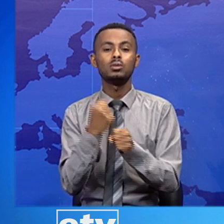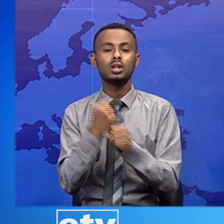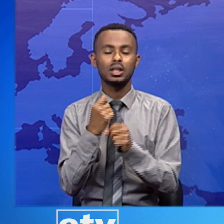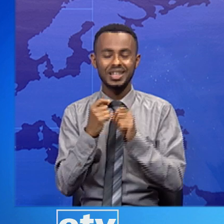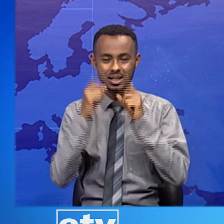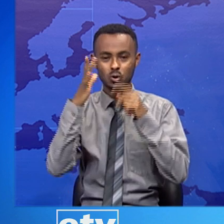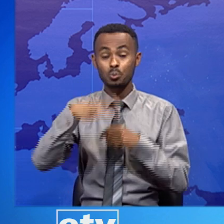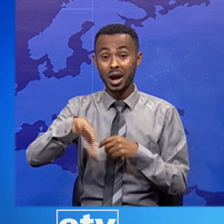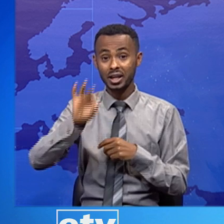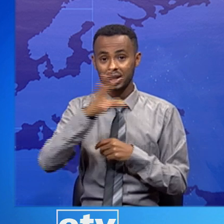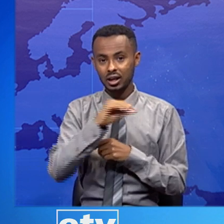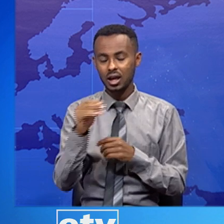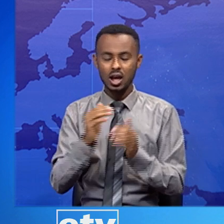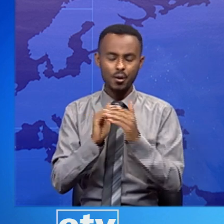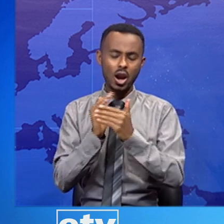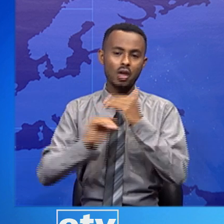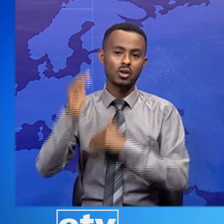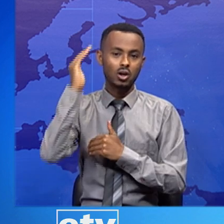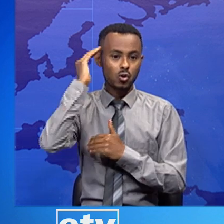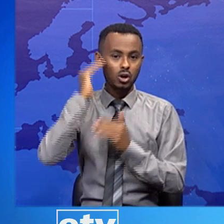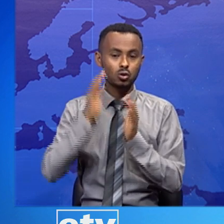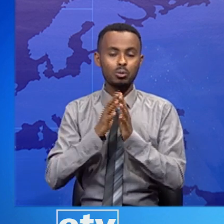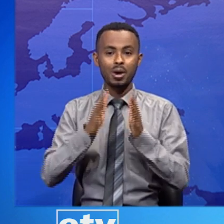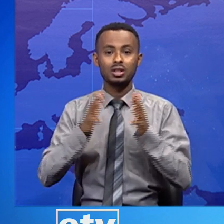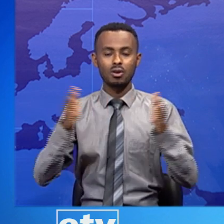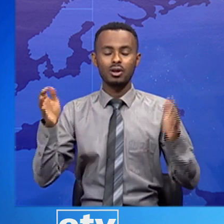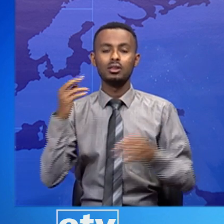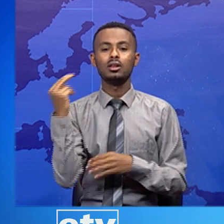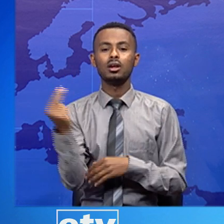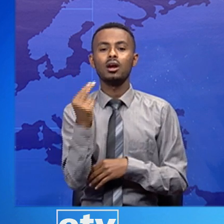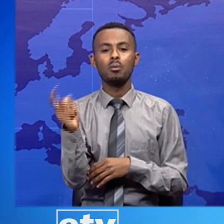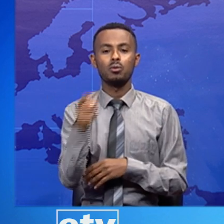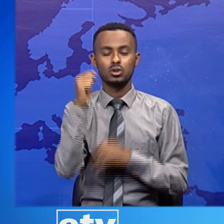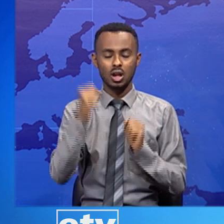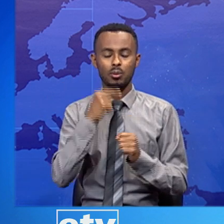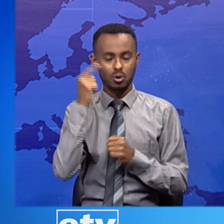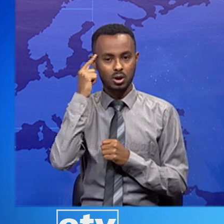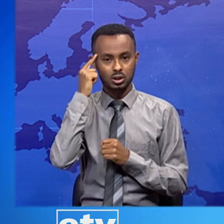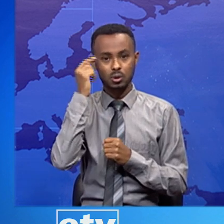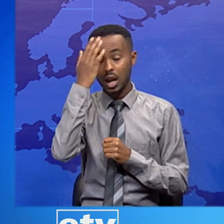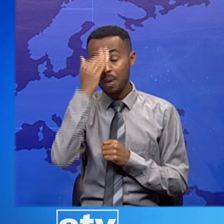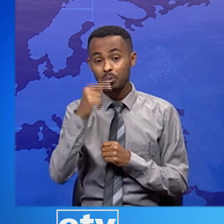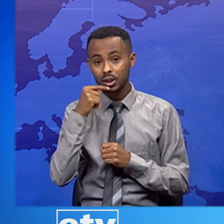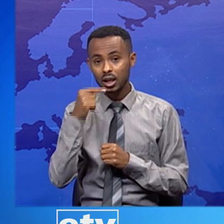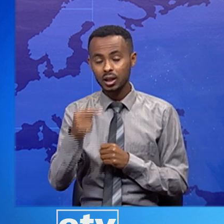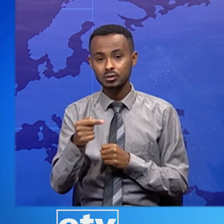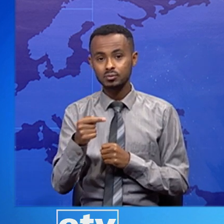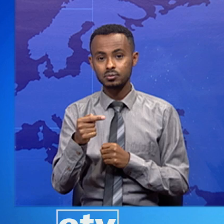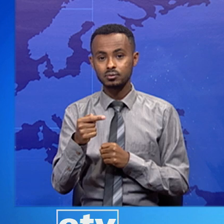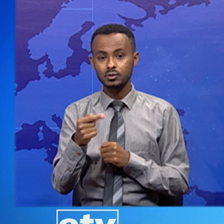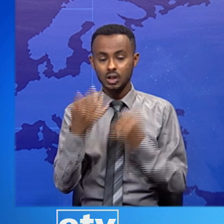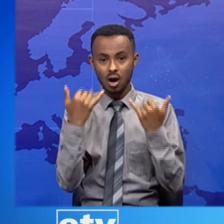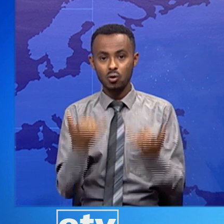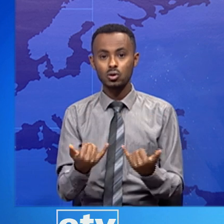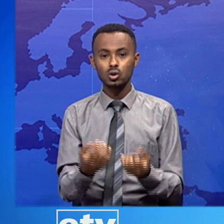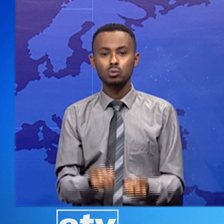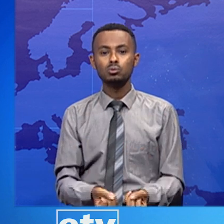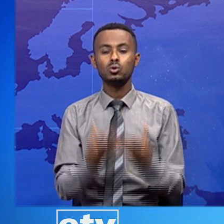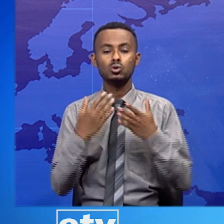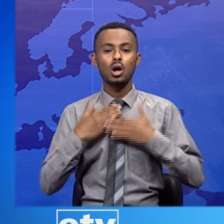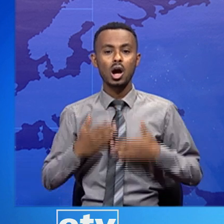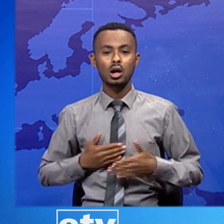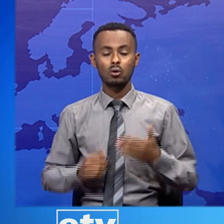ግንዛቤዎችን ማግኘት ወደመጣ እውቀቱን ለማስመማት ይችላል ተጠቃሚ መሆን ይችላል ብዬ ላይ አስቡ ለምን በትለን ብዙዎቹ